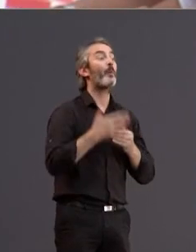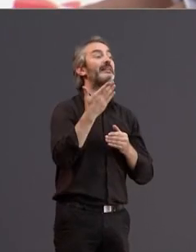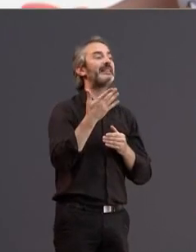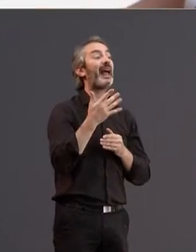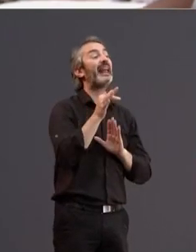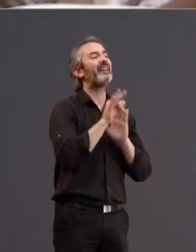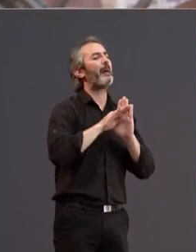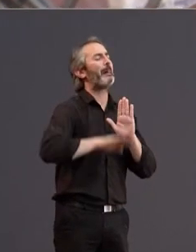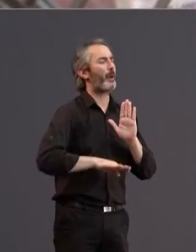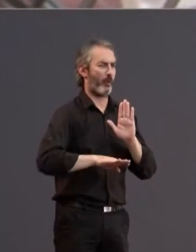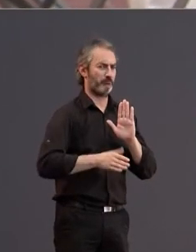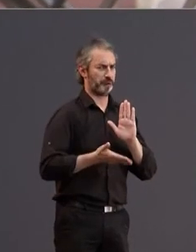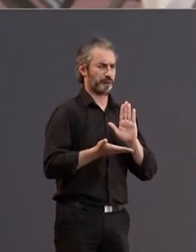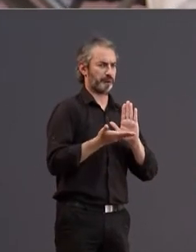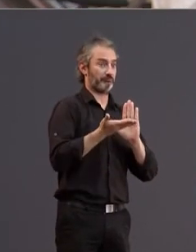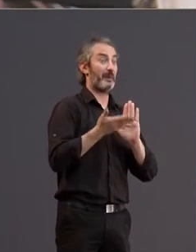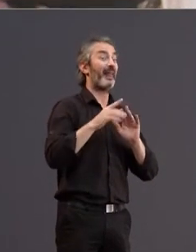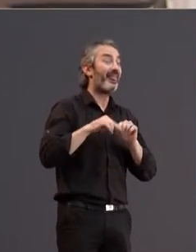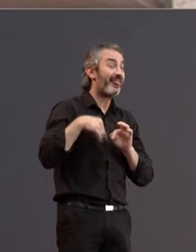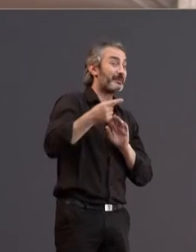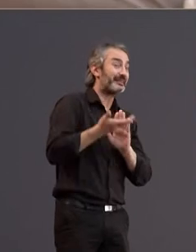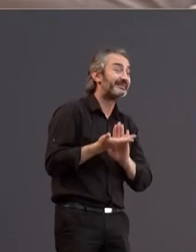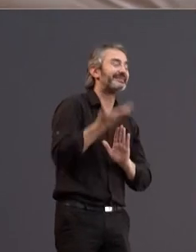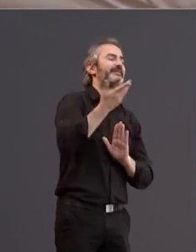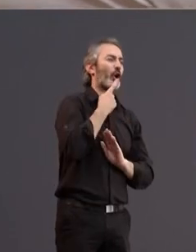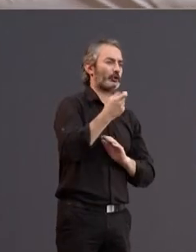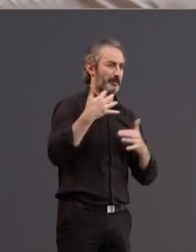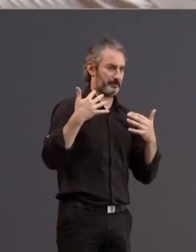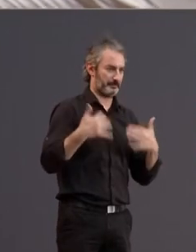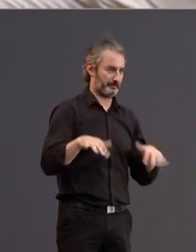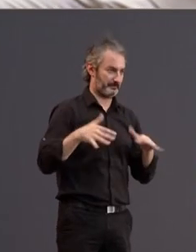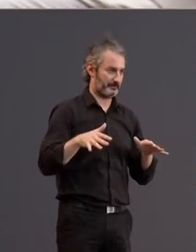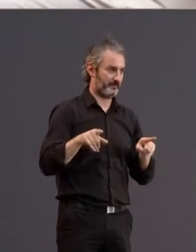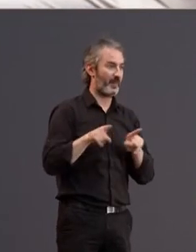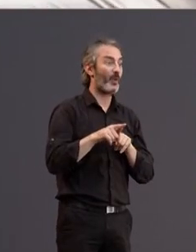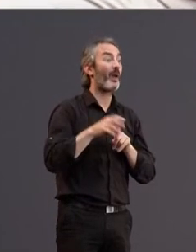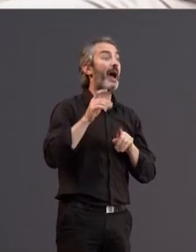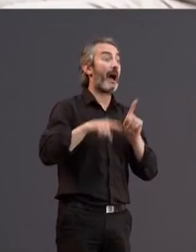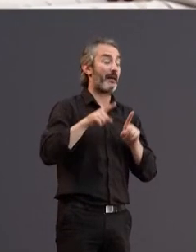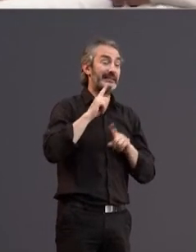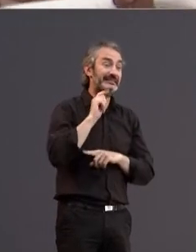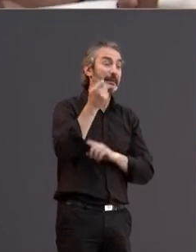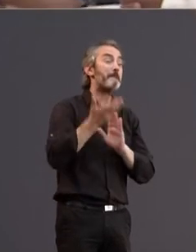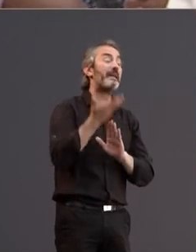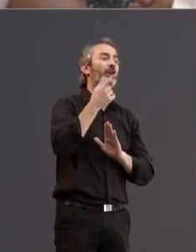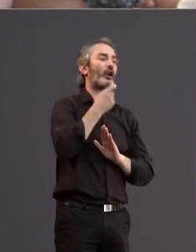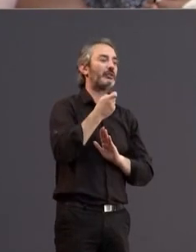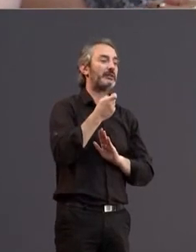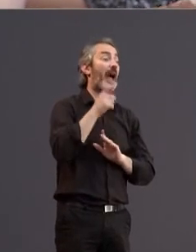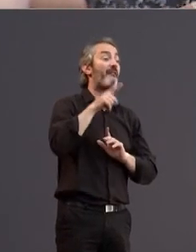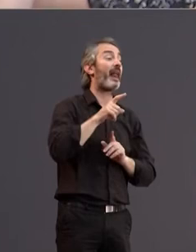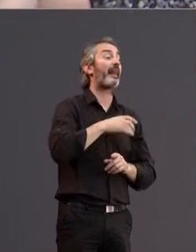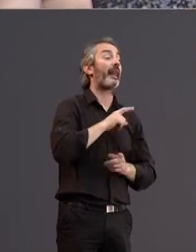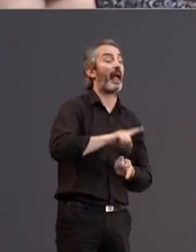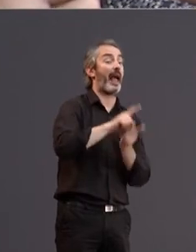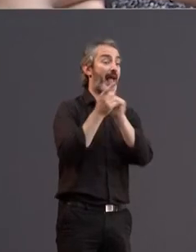amb una tarifa més alta perquè costa pujar-la, és ben cert. De fet, hi ha qui diu que no s'aconsegueix mai pujar la tarifa, sinó que un canvia de clients,